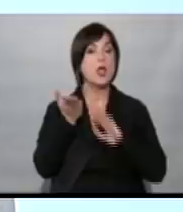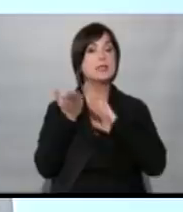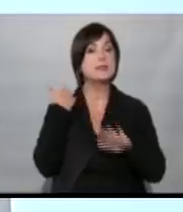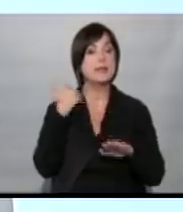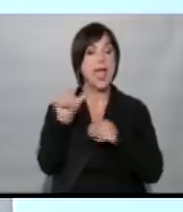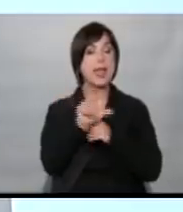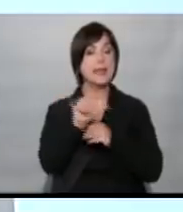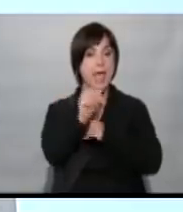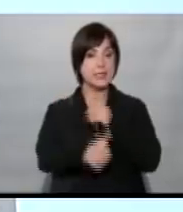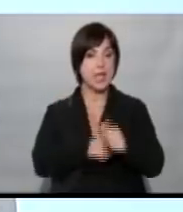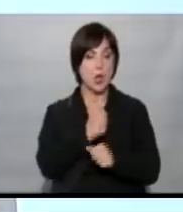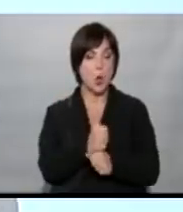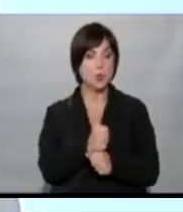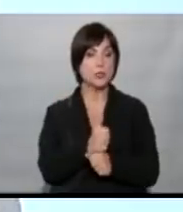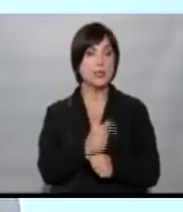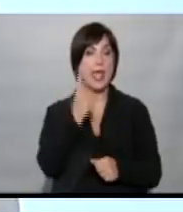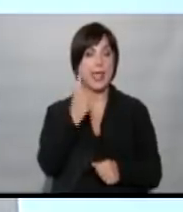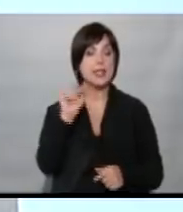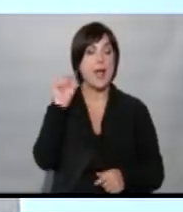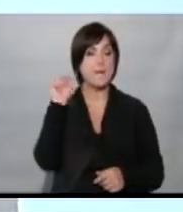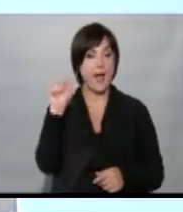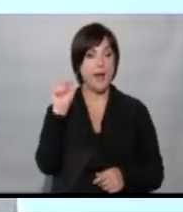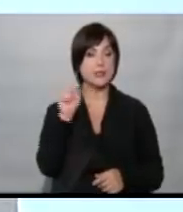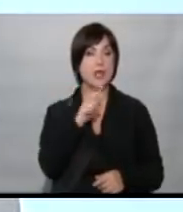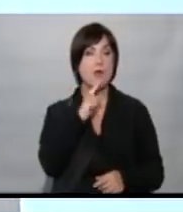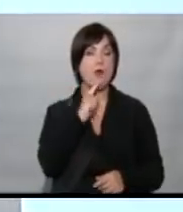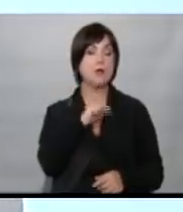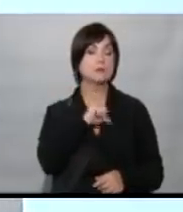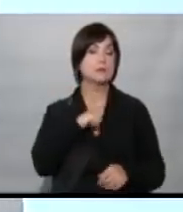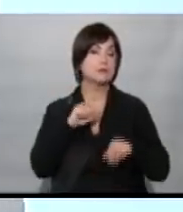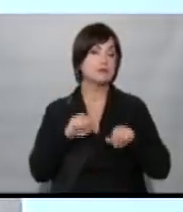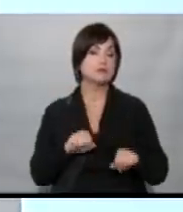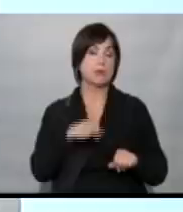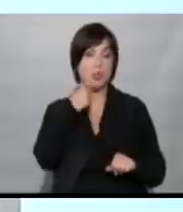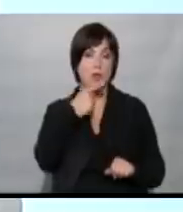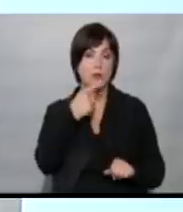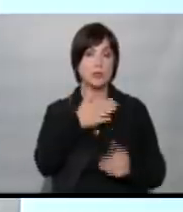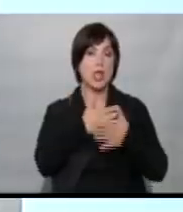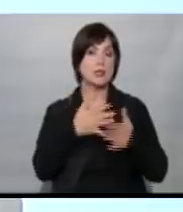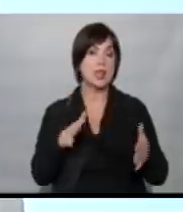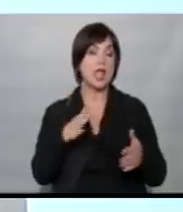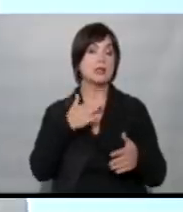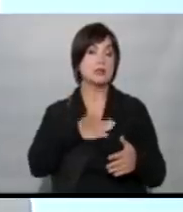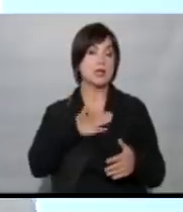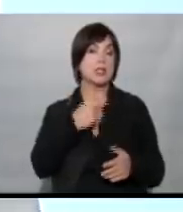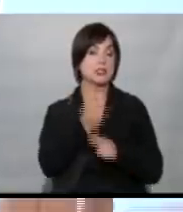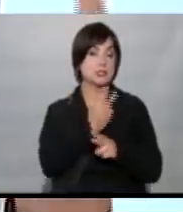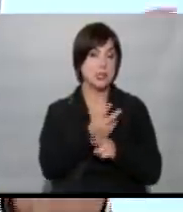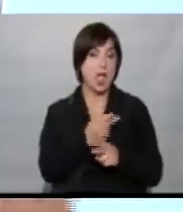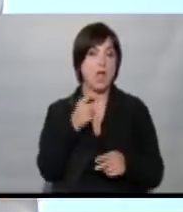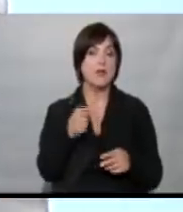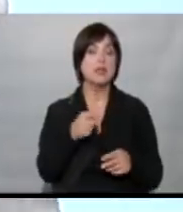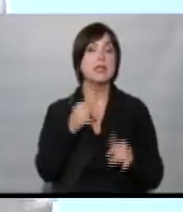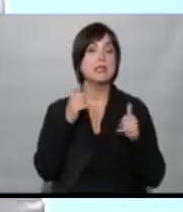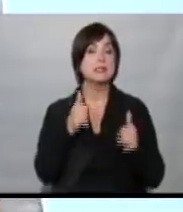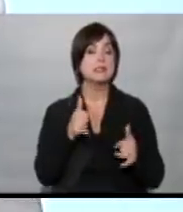изминатите 11 години една партија, која себе си се декларираше како најпатриотска, а и